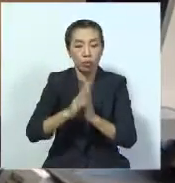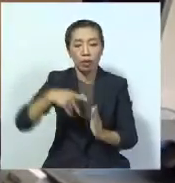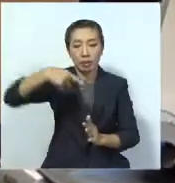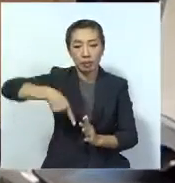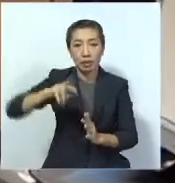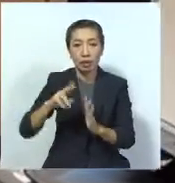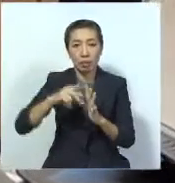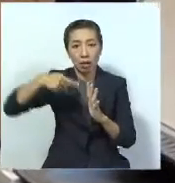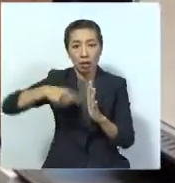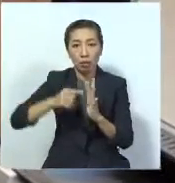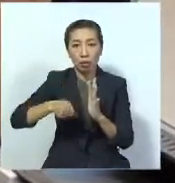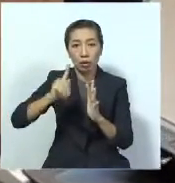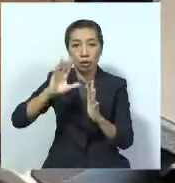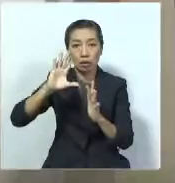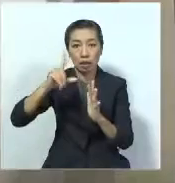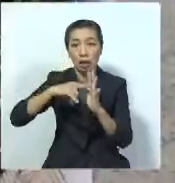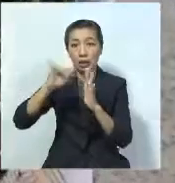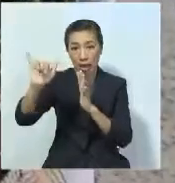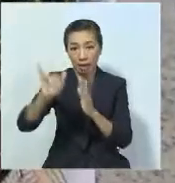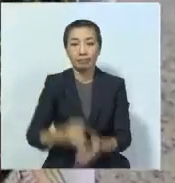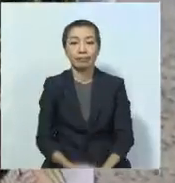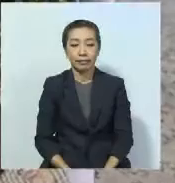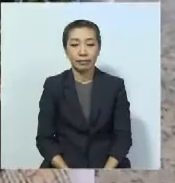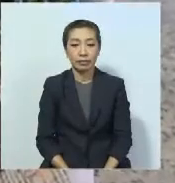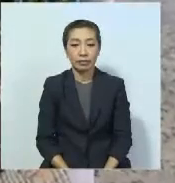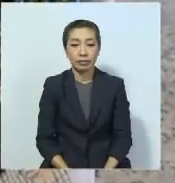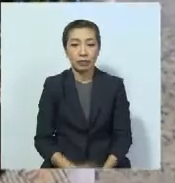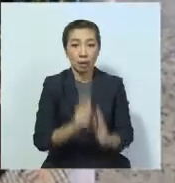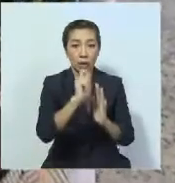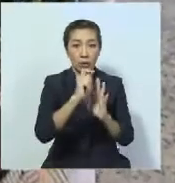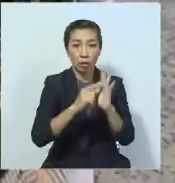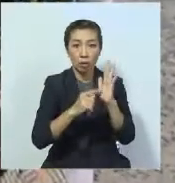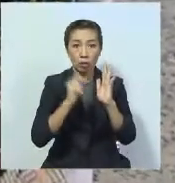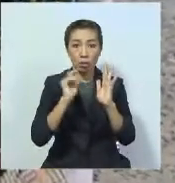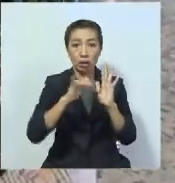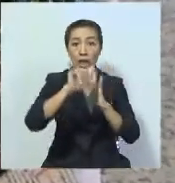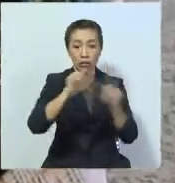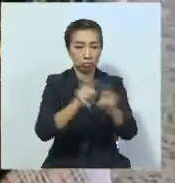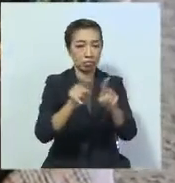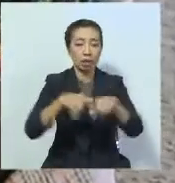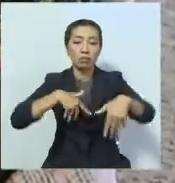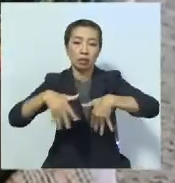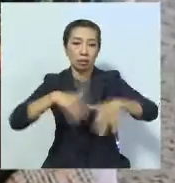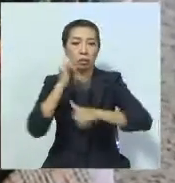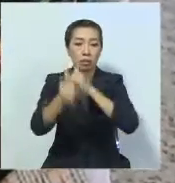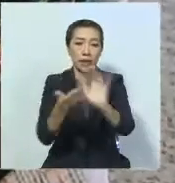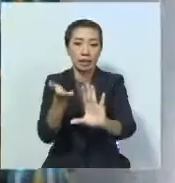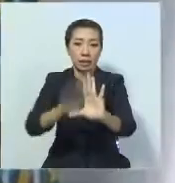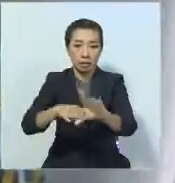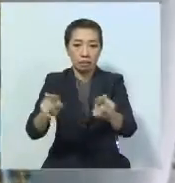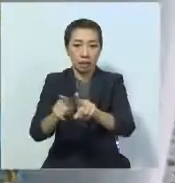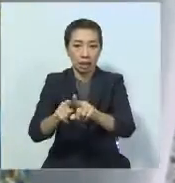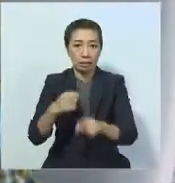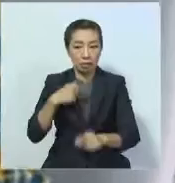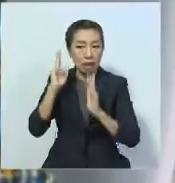ค่ะที่อุทัยธานีที่นี่ก็มีประชาชนทยอยมาสมัครลงทะเบียนด้วยตัวเองอย่างต่อเนื่องนะคะแต่ละคนเนี่ย